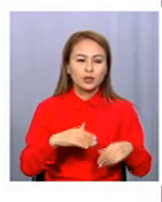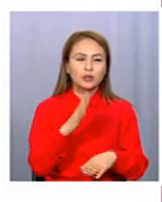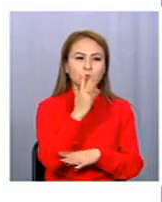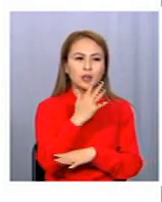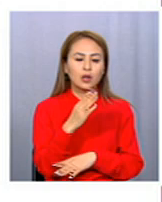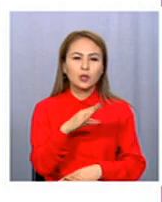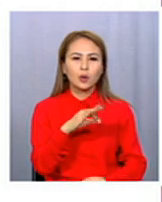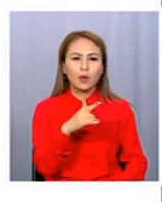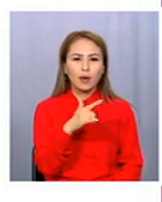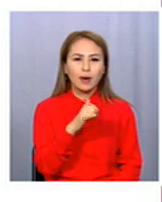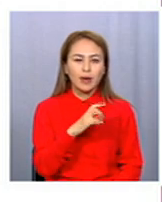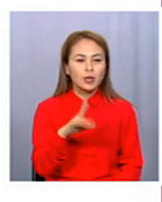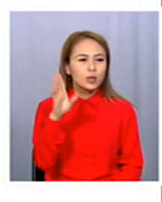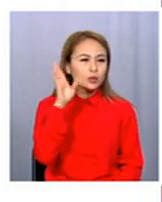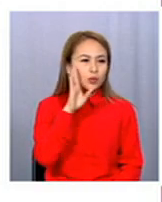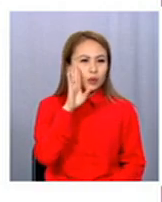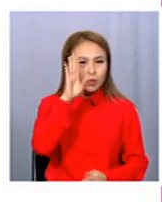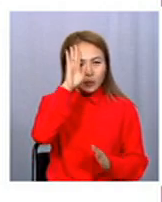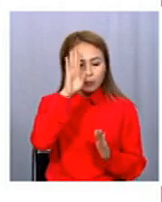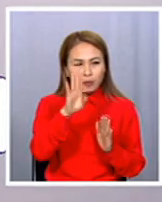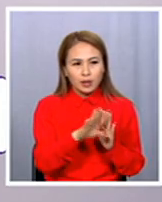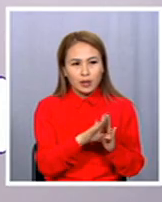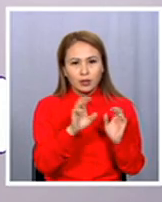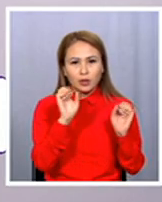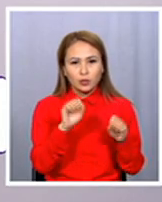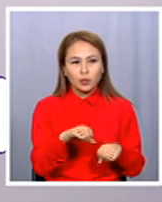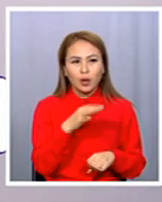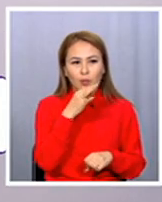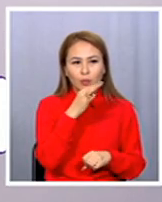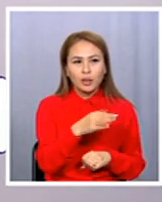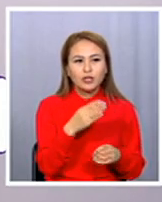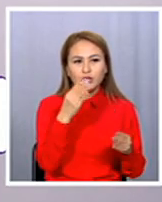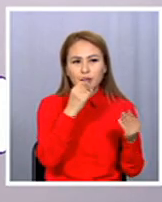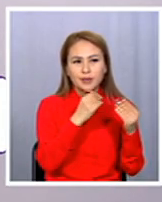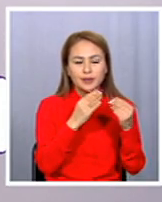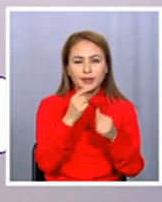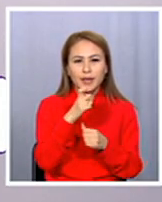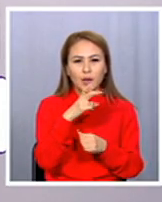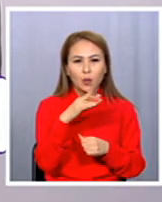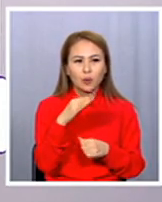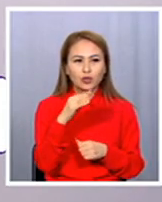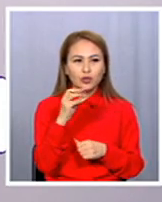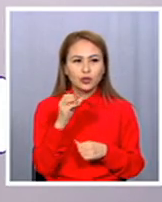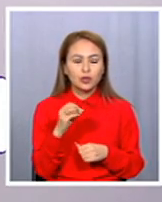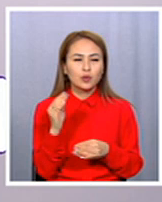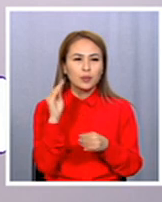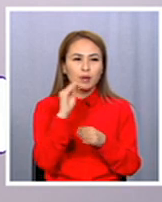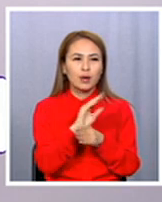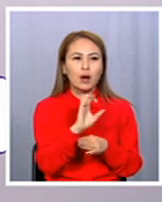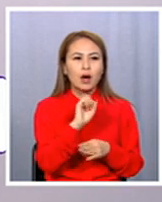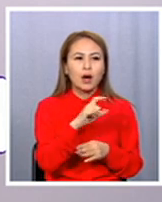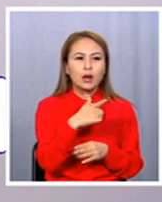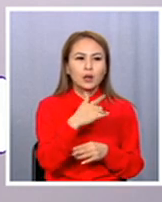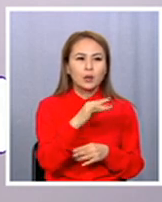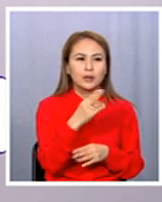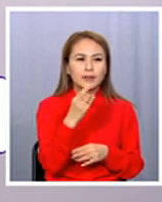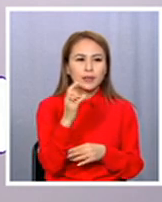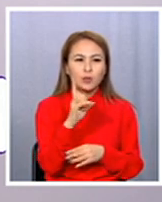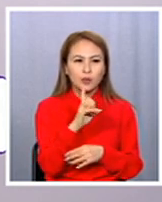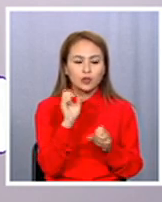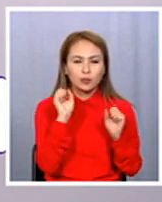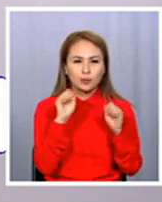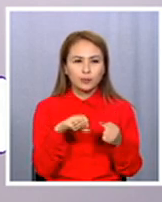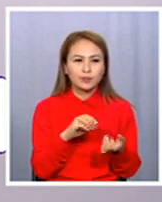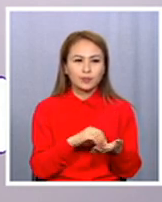тоған, су қоймаларын айтуға болады. Жасанды экожүйеге сонымен қатар агроценозды жатқызуға